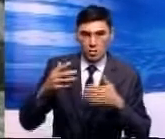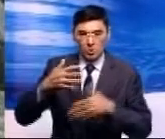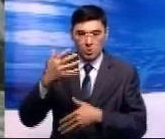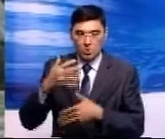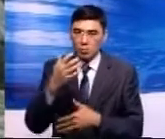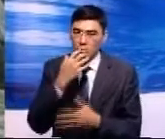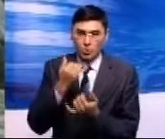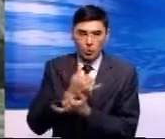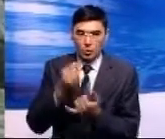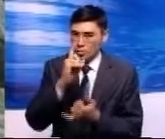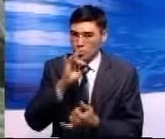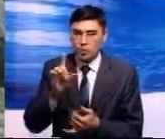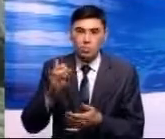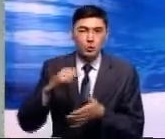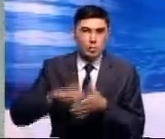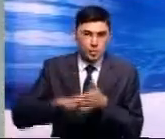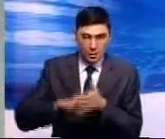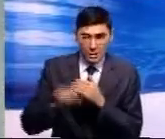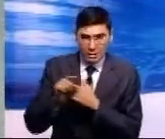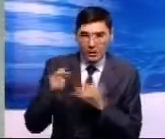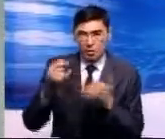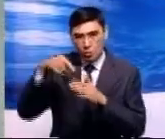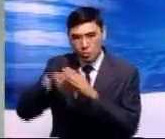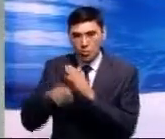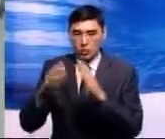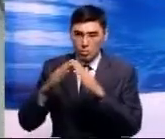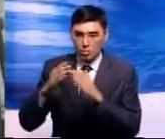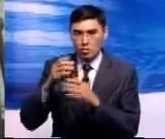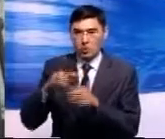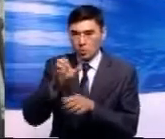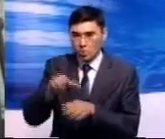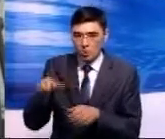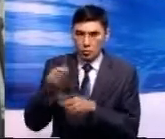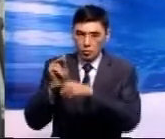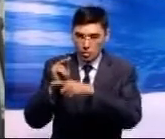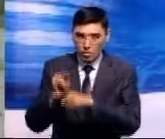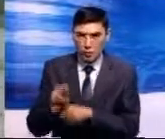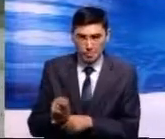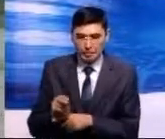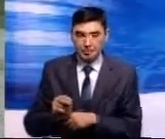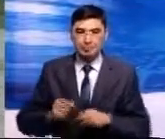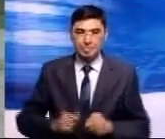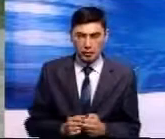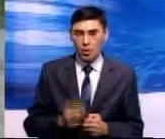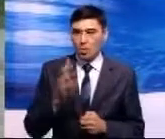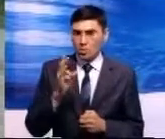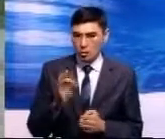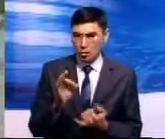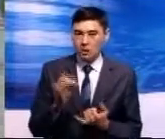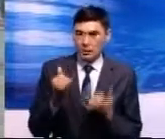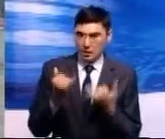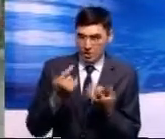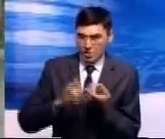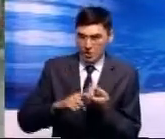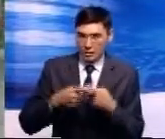Как пояснили в отделе ЖКХ, это дома, где еще ведутся внутридомовые ремонтные работы. По словам руководства, тем не менее, ситуация с